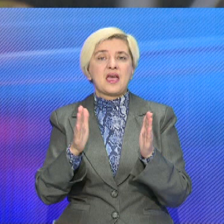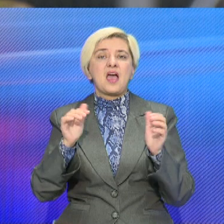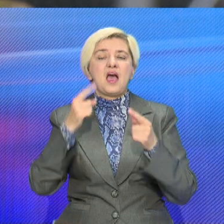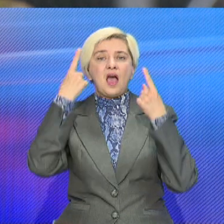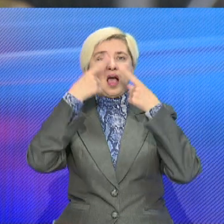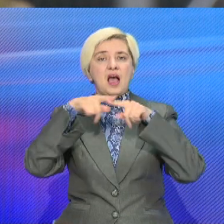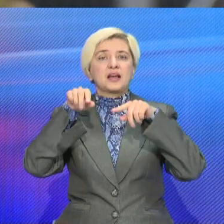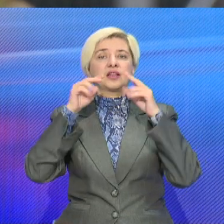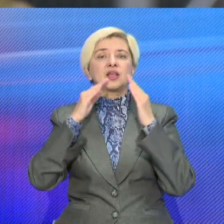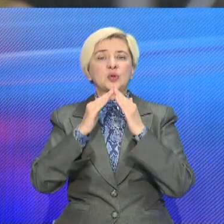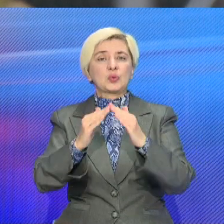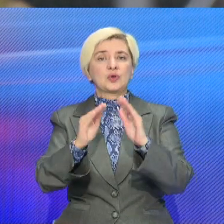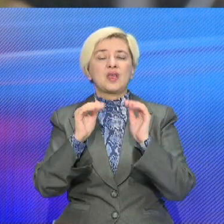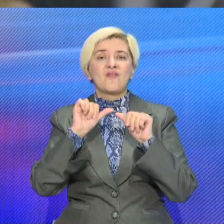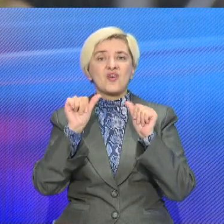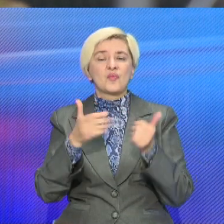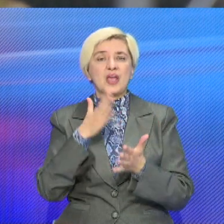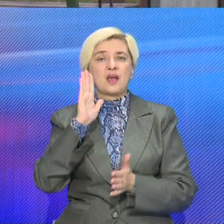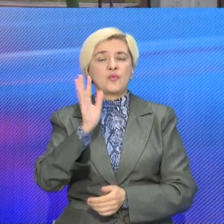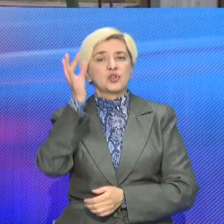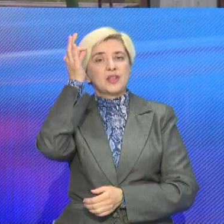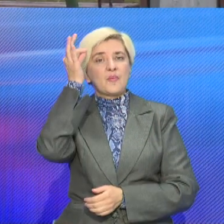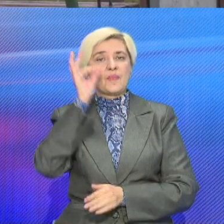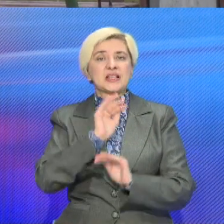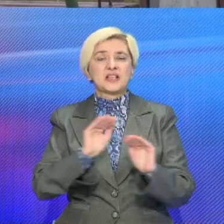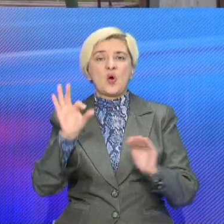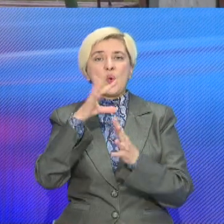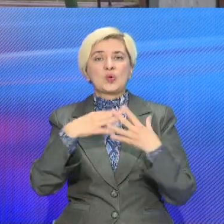форма, якая будзе нагадваць падрастаючаму пакаленню аб